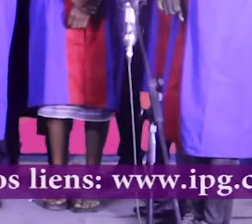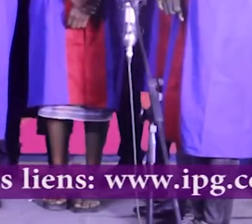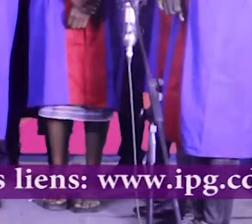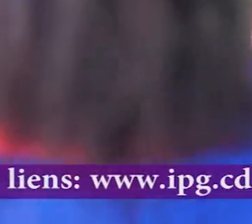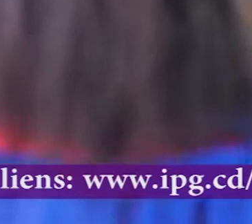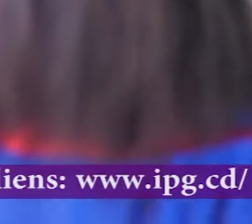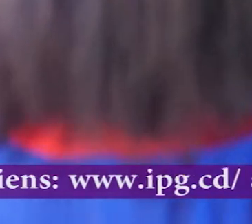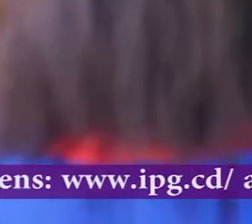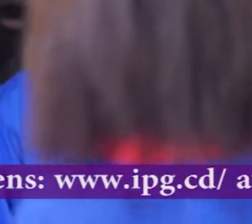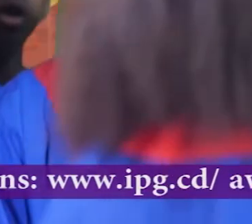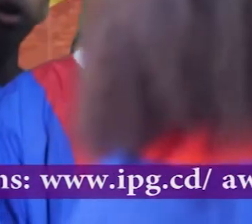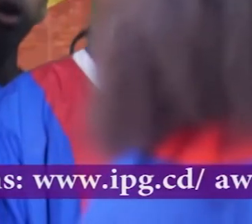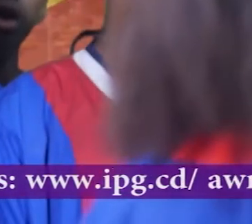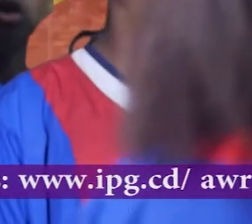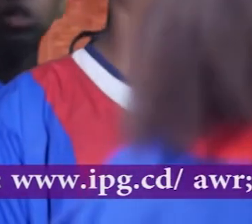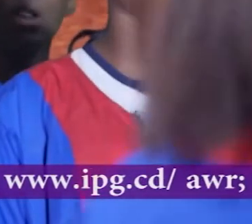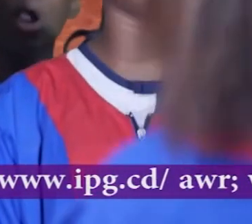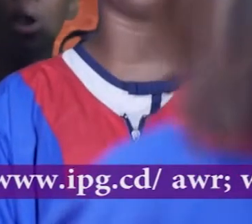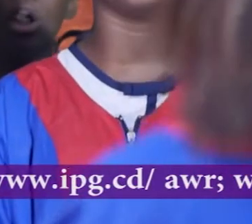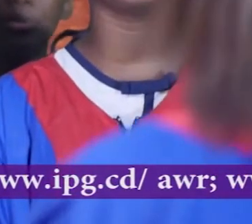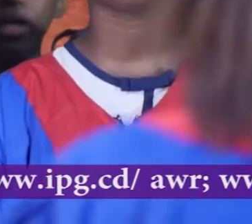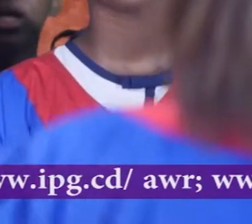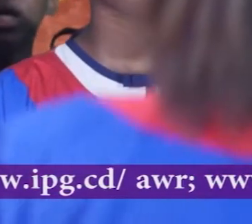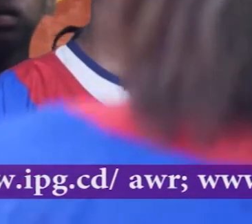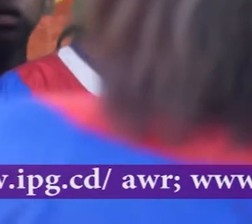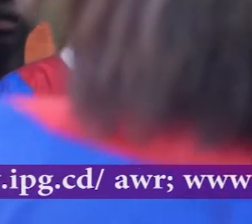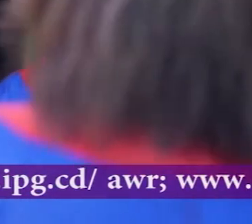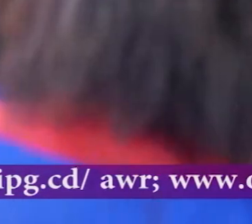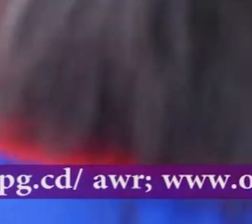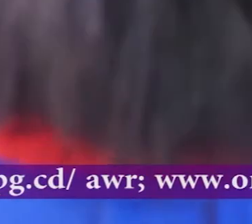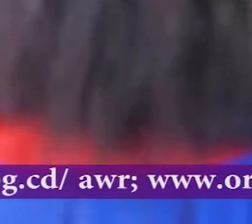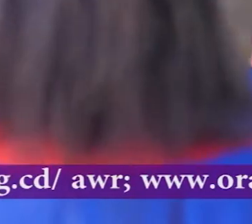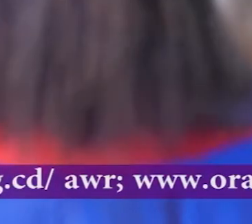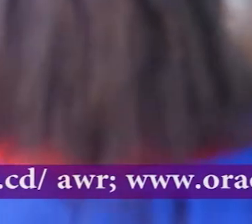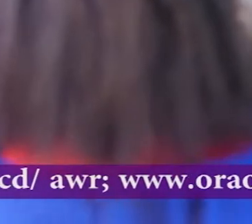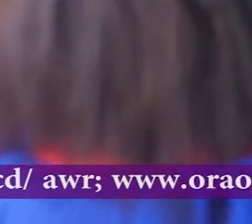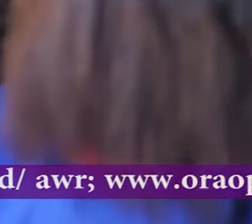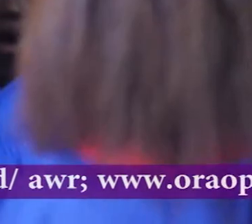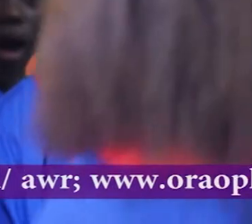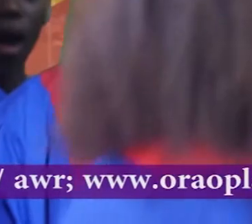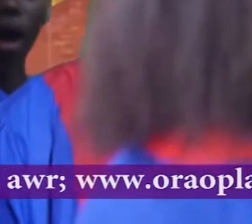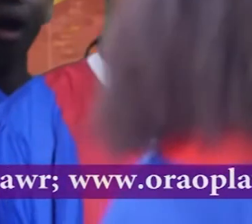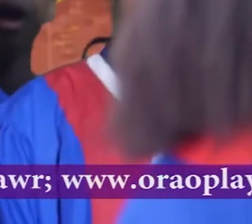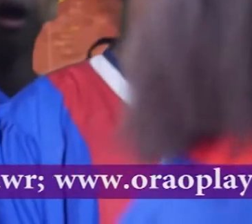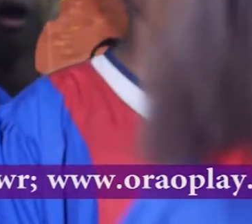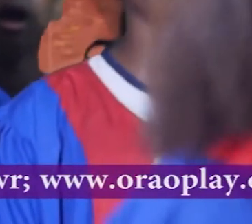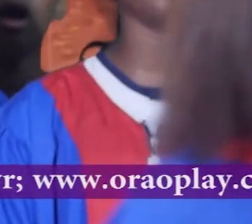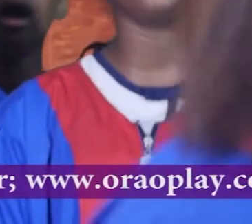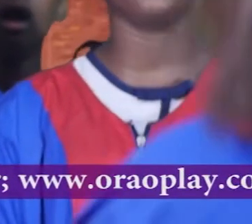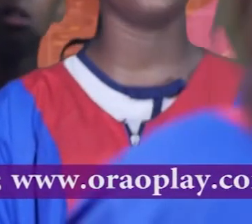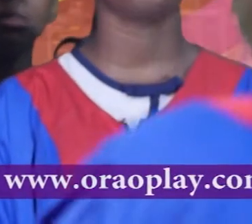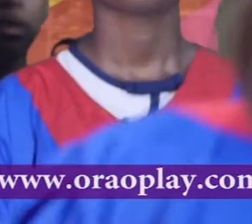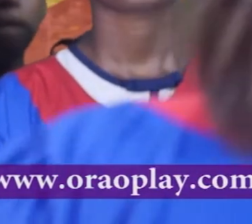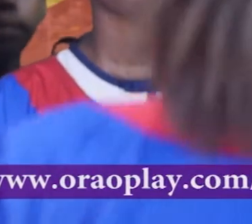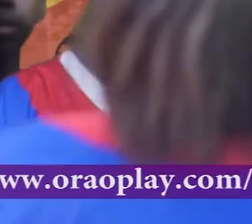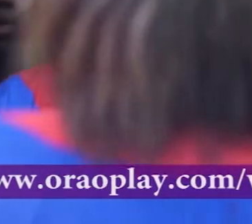ngai wayo onkolo na bongo oyei botimeli ngai pite na